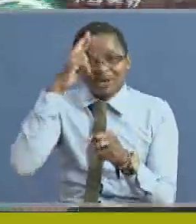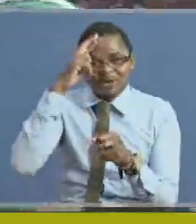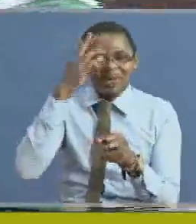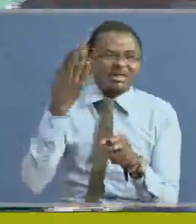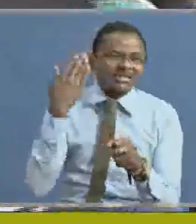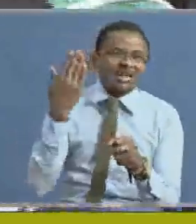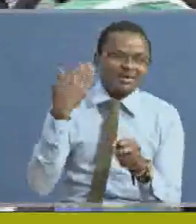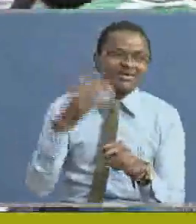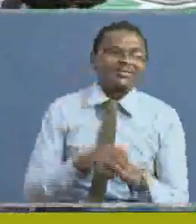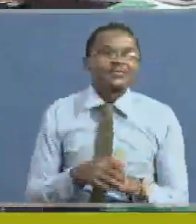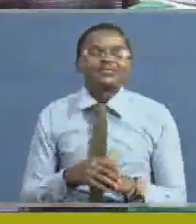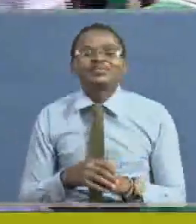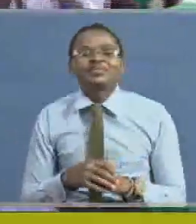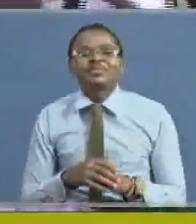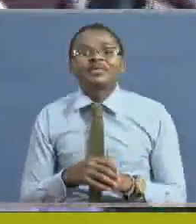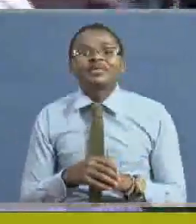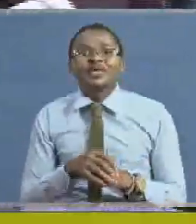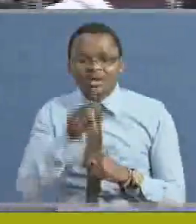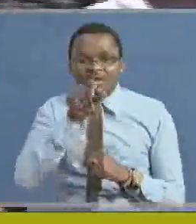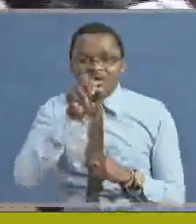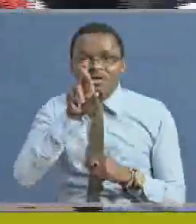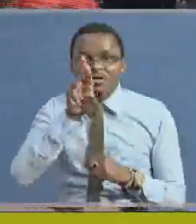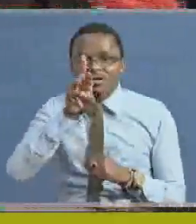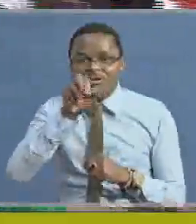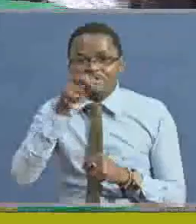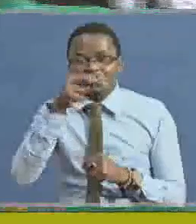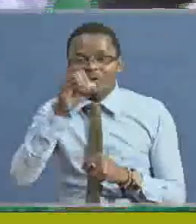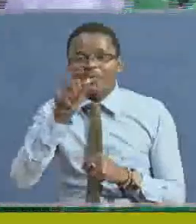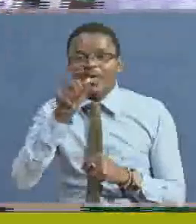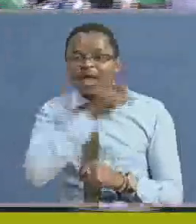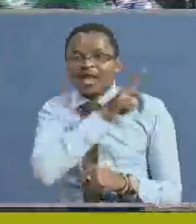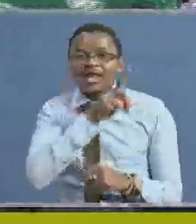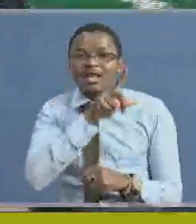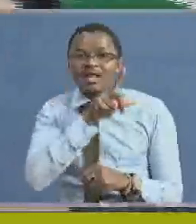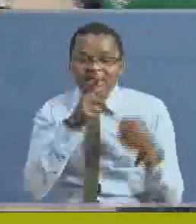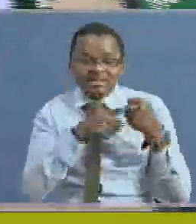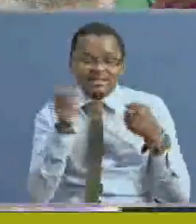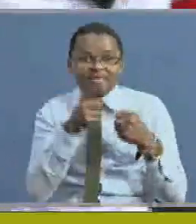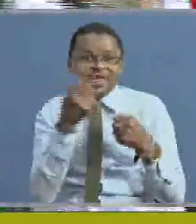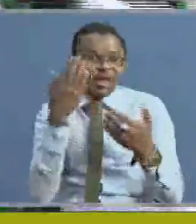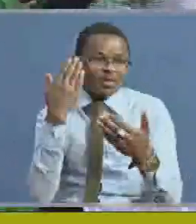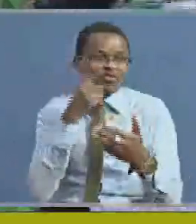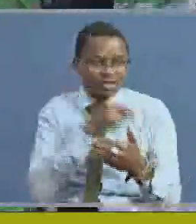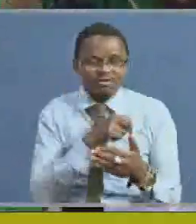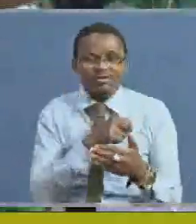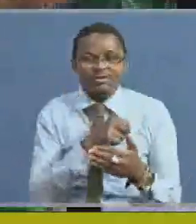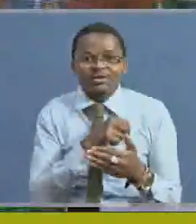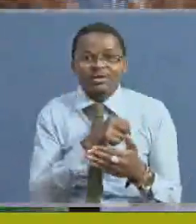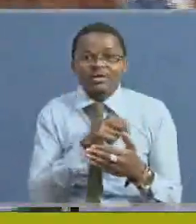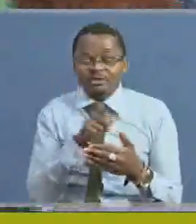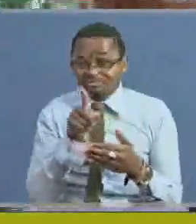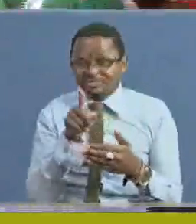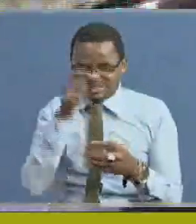nyuma sana. Baada ya Gurmaya kuwa itaji la 17 la ligi kuu nchini mechi 6 kabla ya msimu kukamilika,